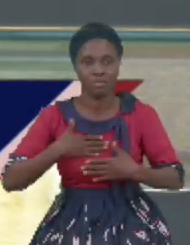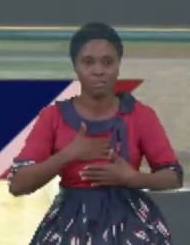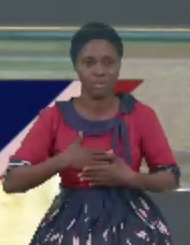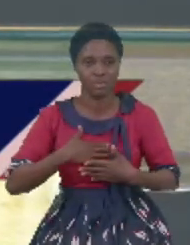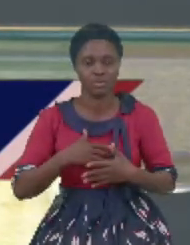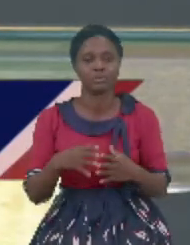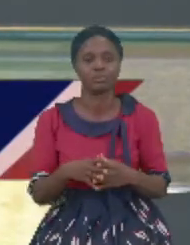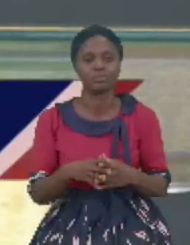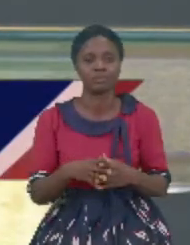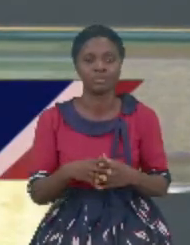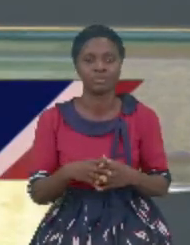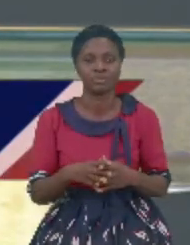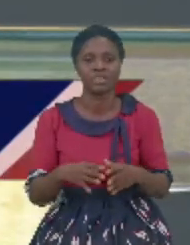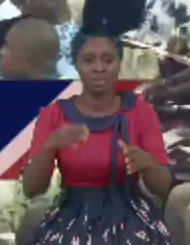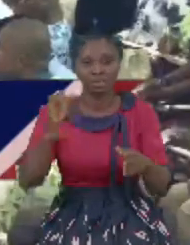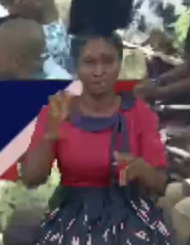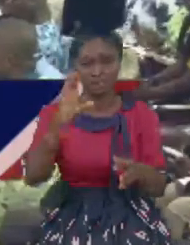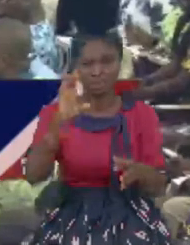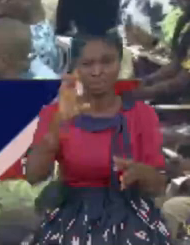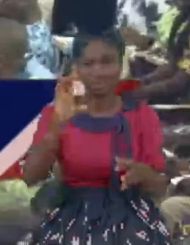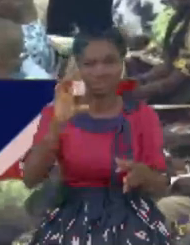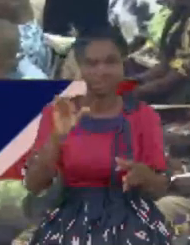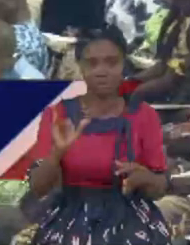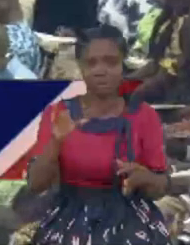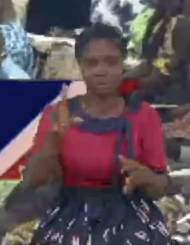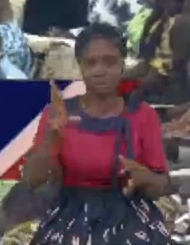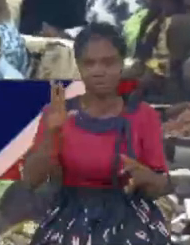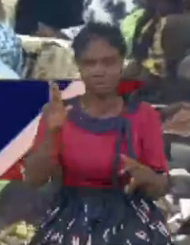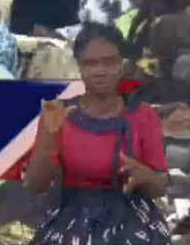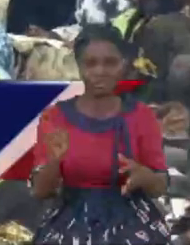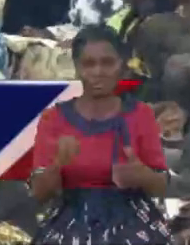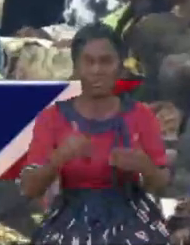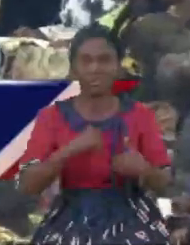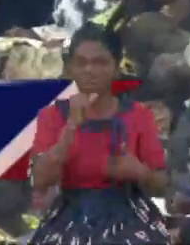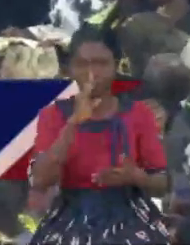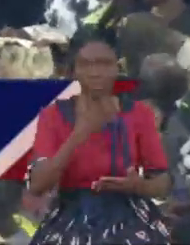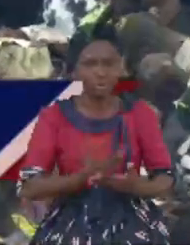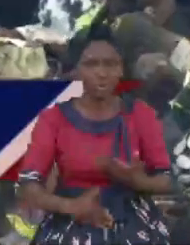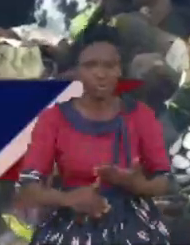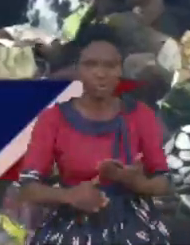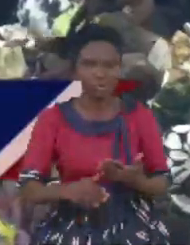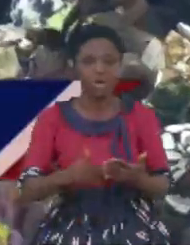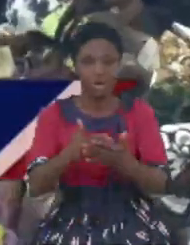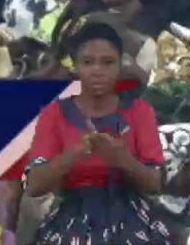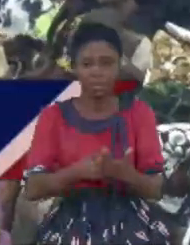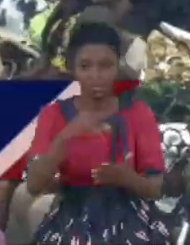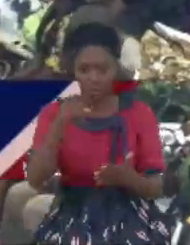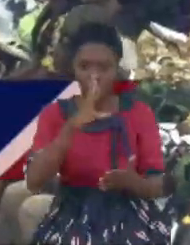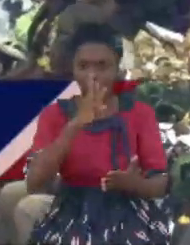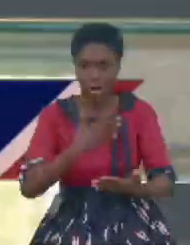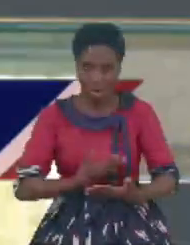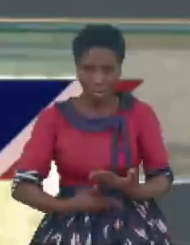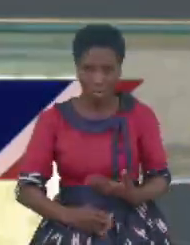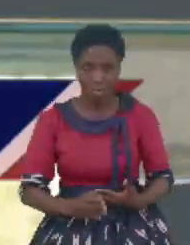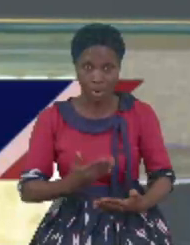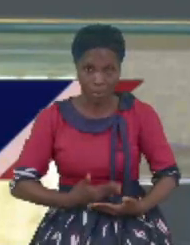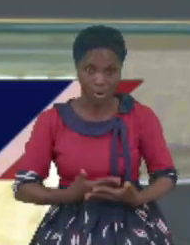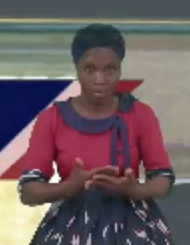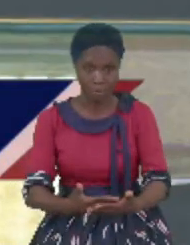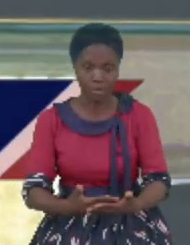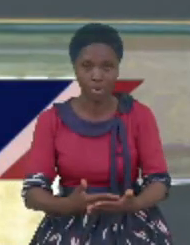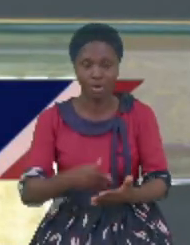toute ma volonté. Il n'était pas encore né. Avant que vous ne soyez né, Dieu savait que vous allez venir dans ce monde. Il a fait des préparations pour